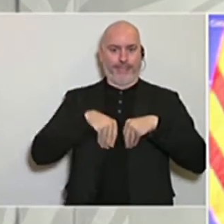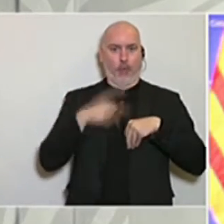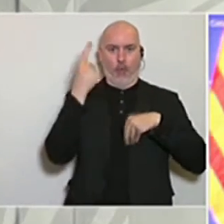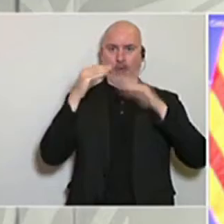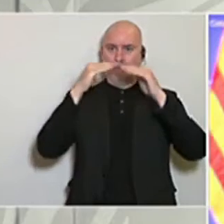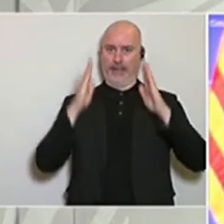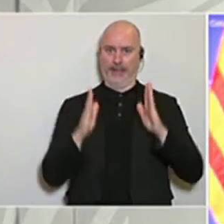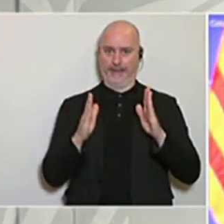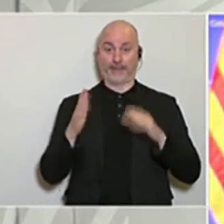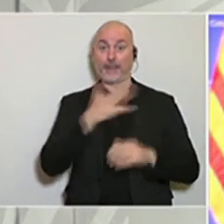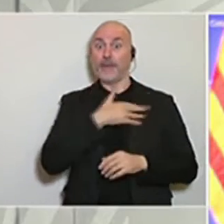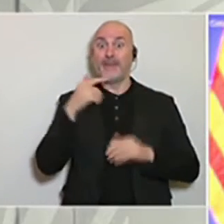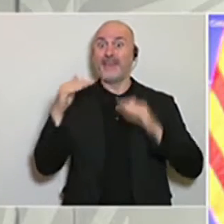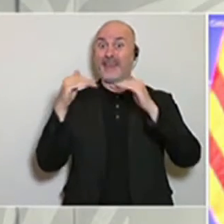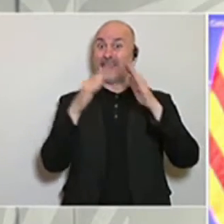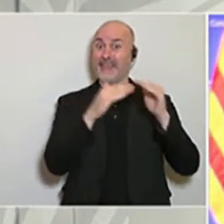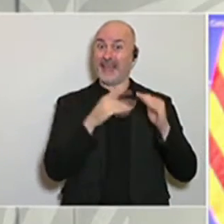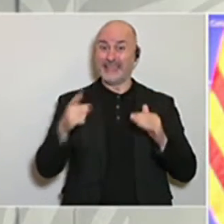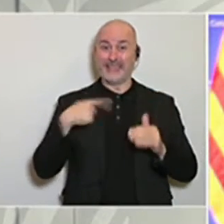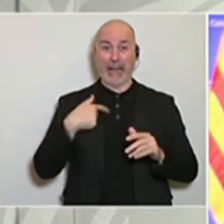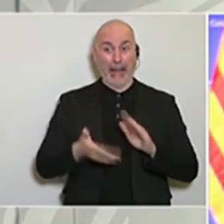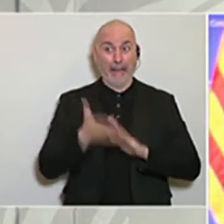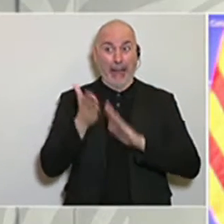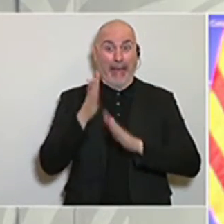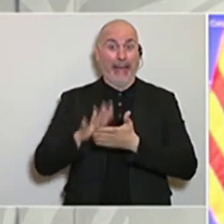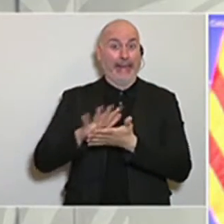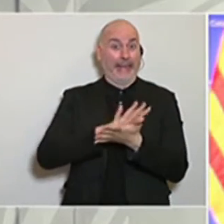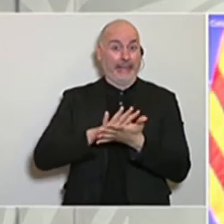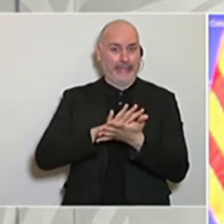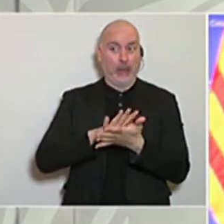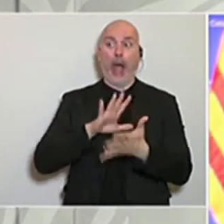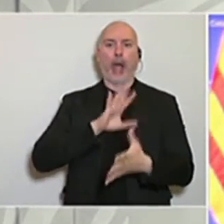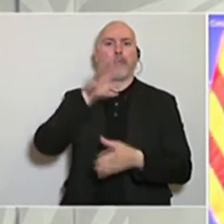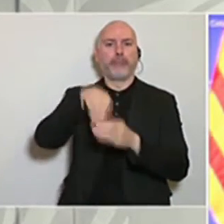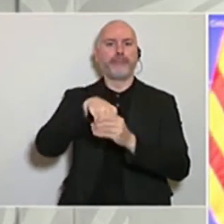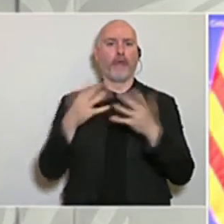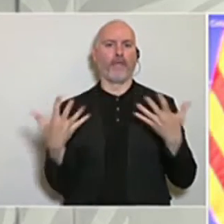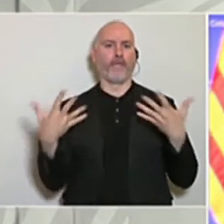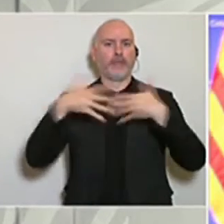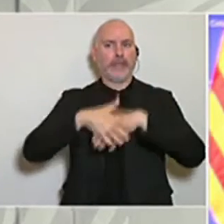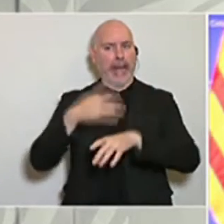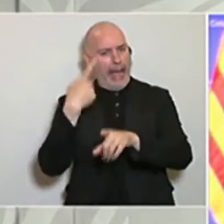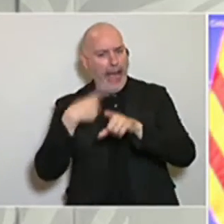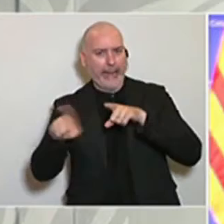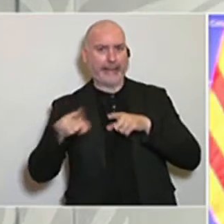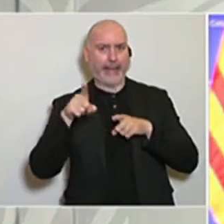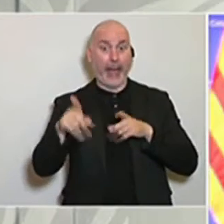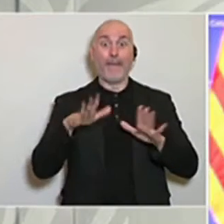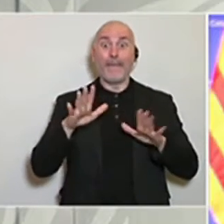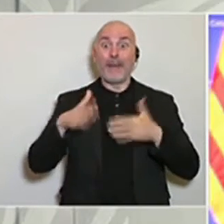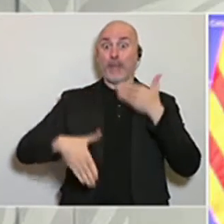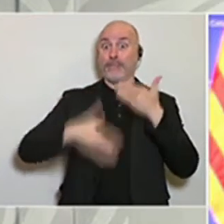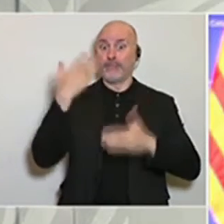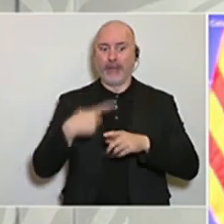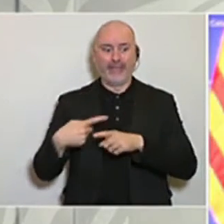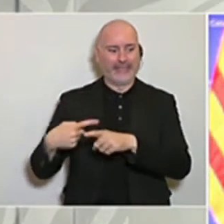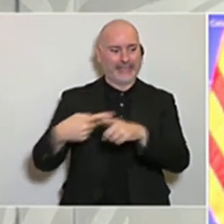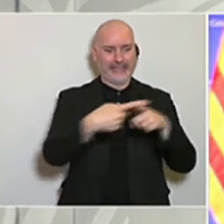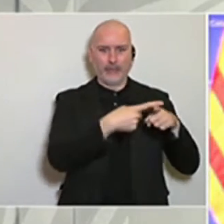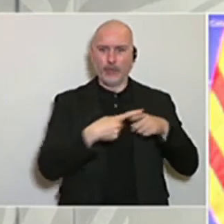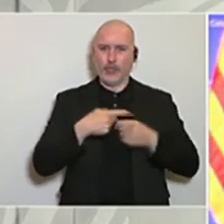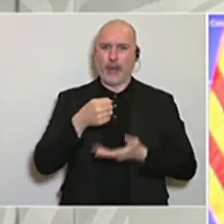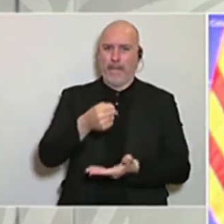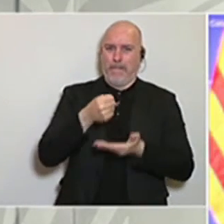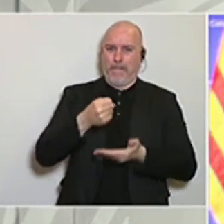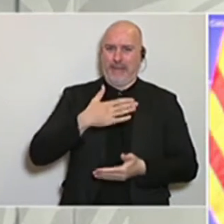entitats esportives que estiguin en liquidació podran fusionar-se amb d'altres sempre que no hagi començat la distribució patrimonial en